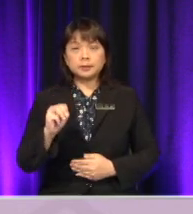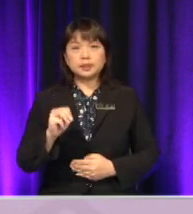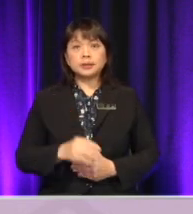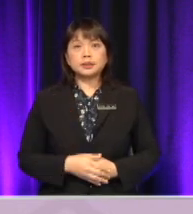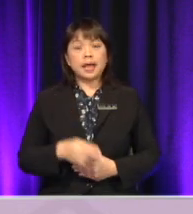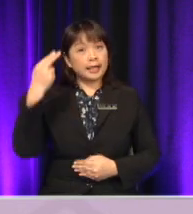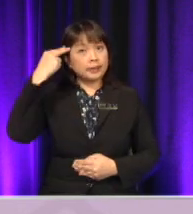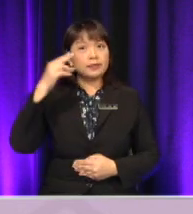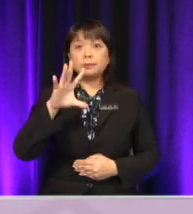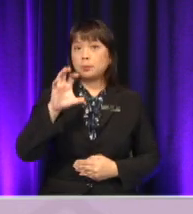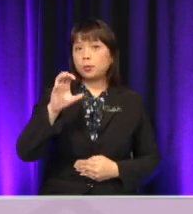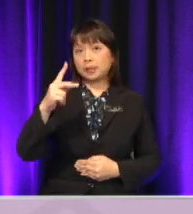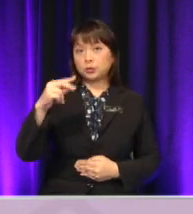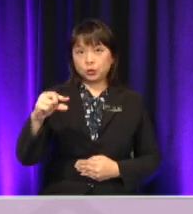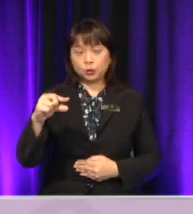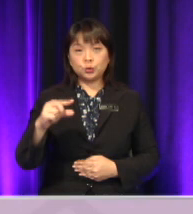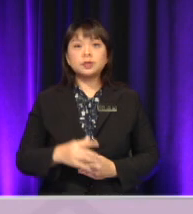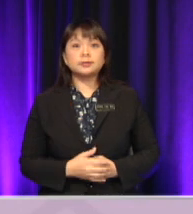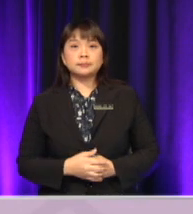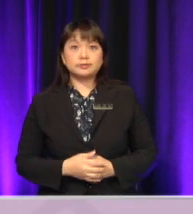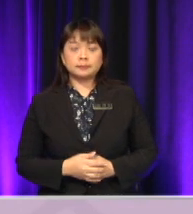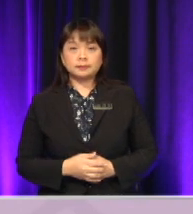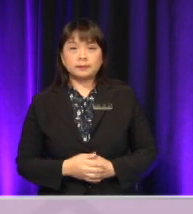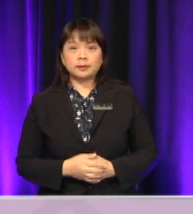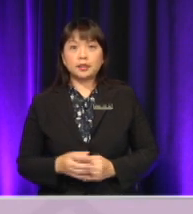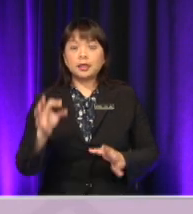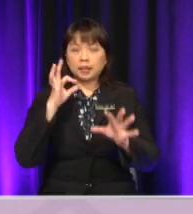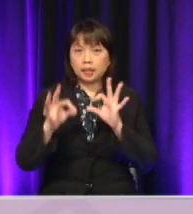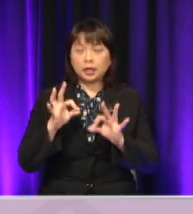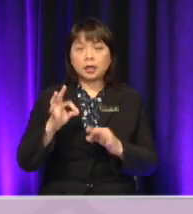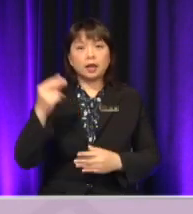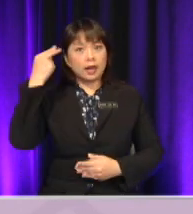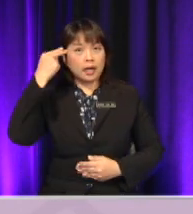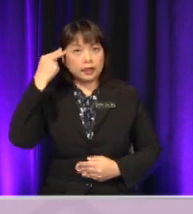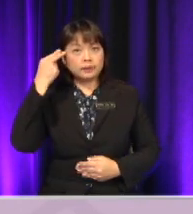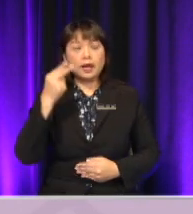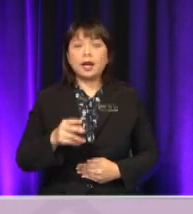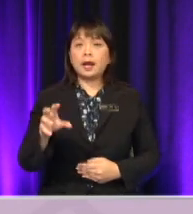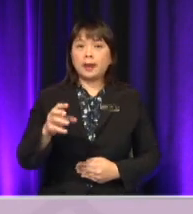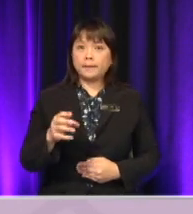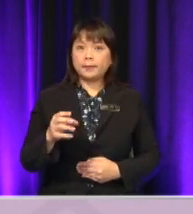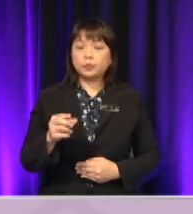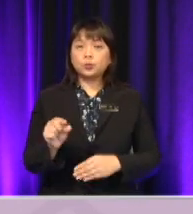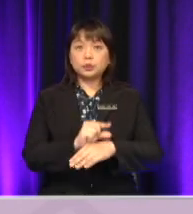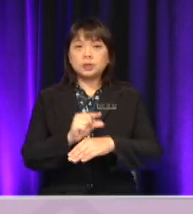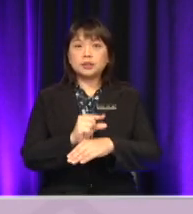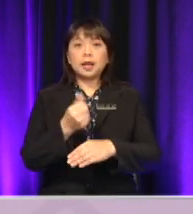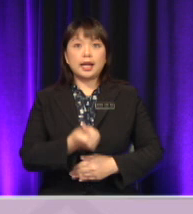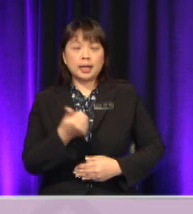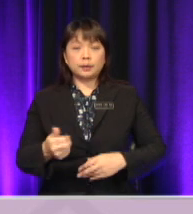kg katakanlah. Hampir betul tu, cikgu. Okey, 50 kg. Jadi kalau Hanif pakai alat pengukur, Hanif dapat 49, Hanif